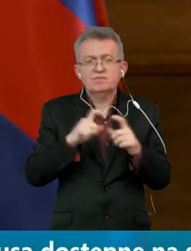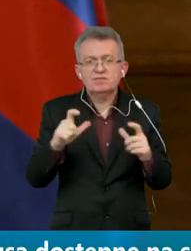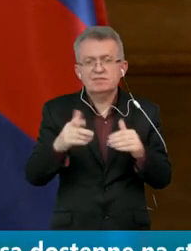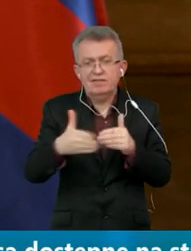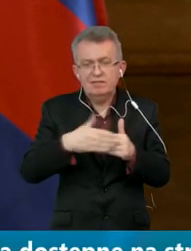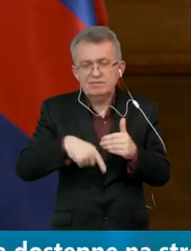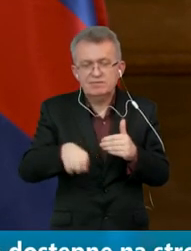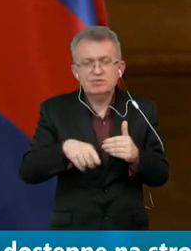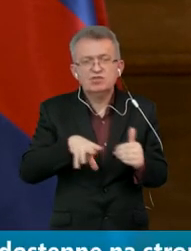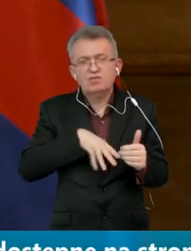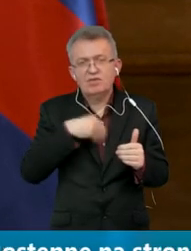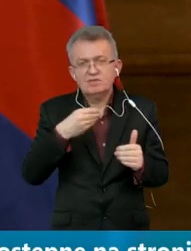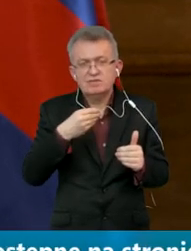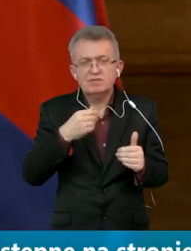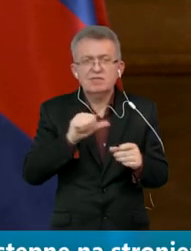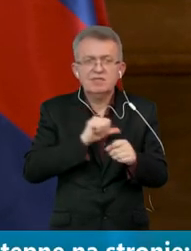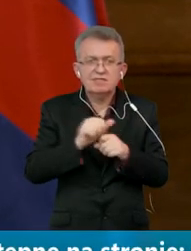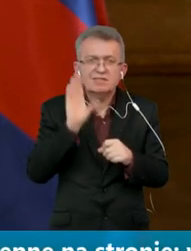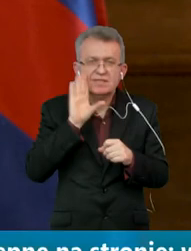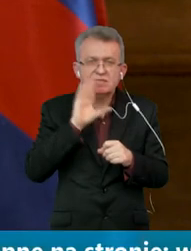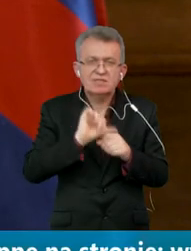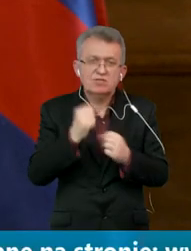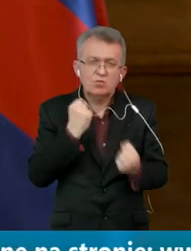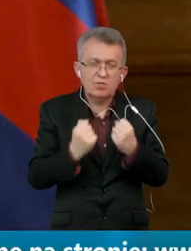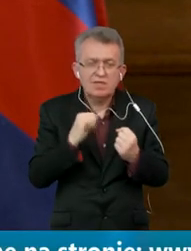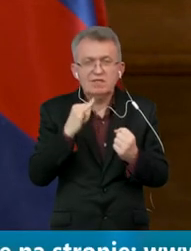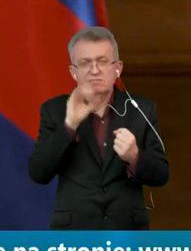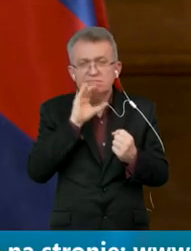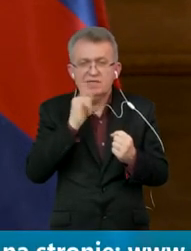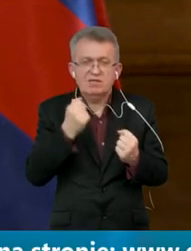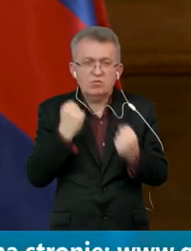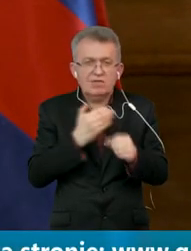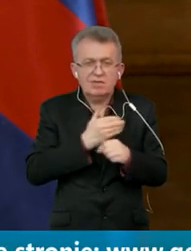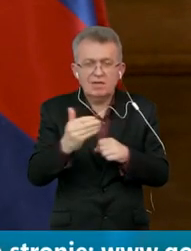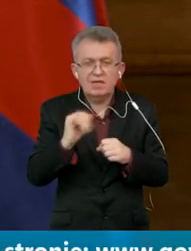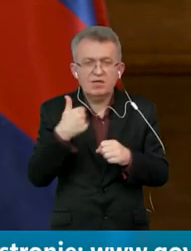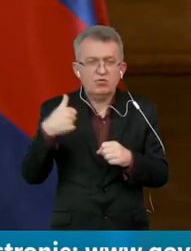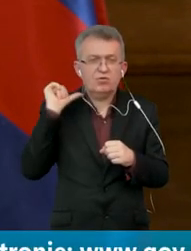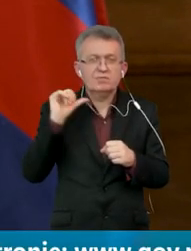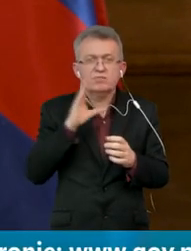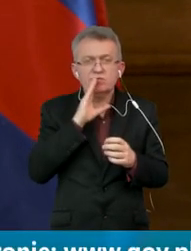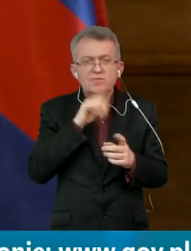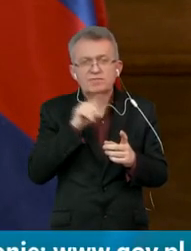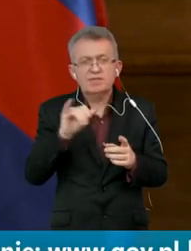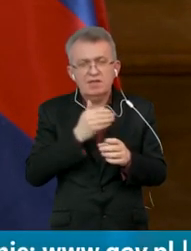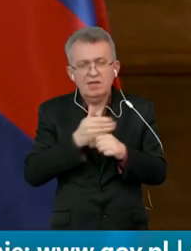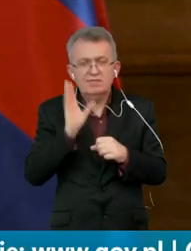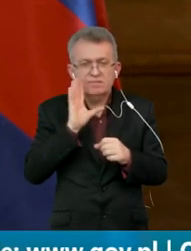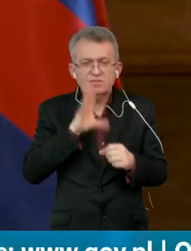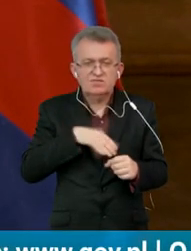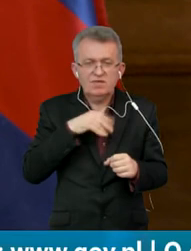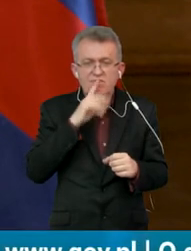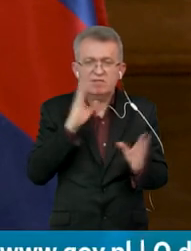najbliższy, świąteczny, okazuje się tak samo trudny, a może nawet trudniejszy niż ten przed rokiem, więc mamy kolejne święta w